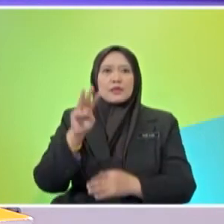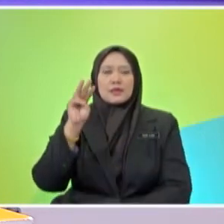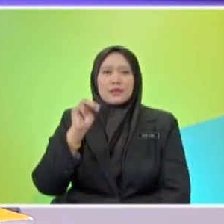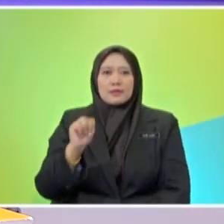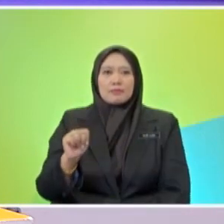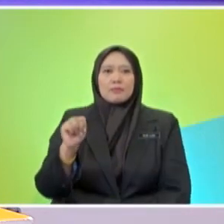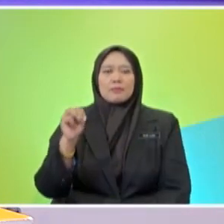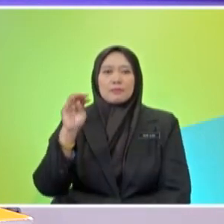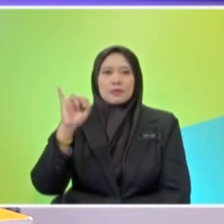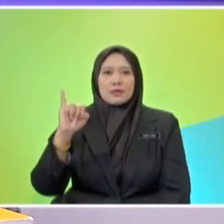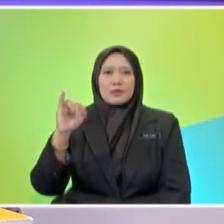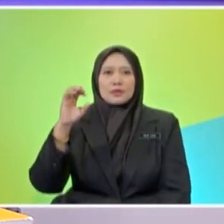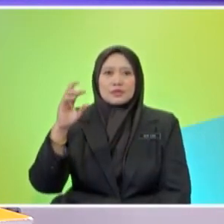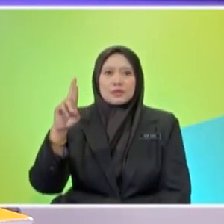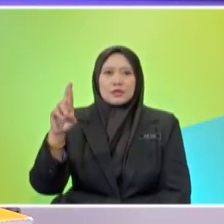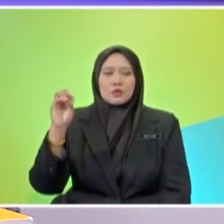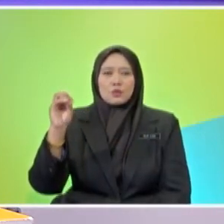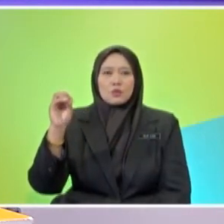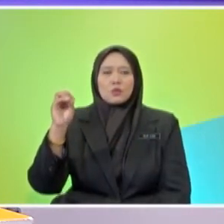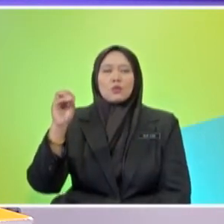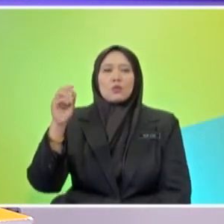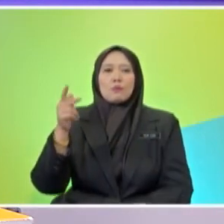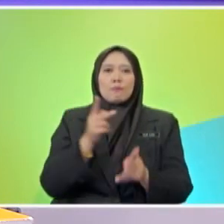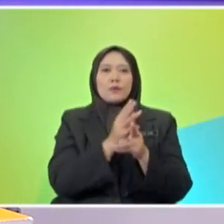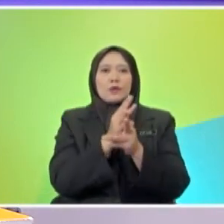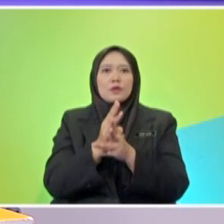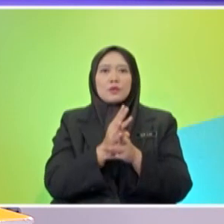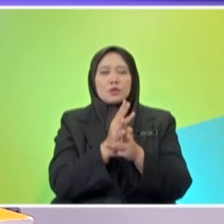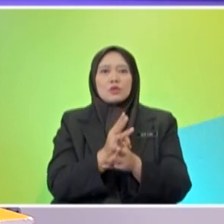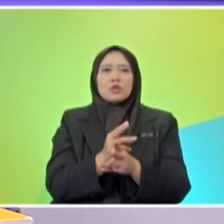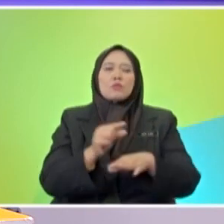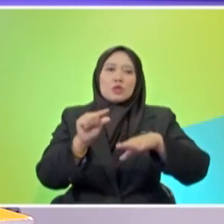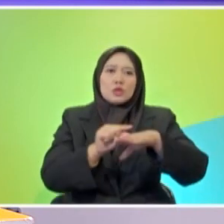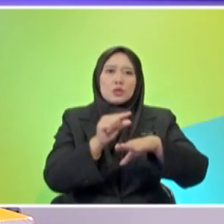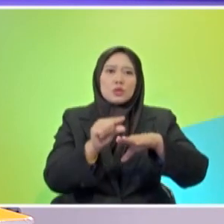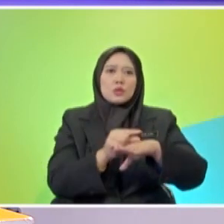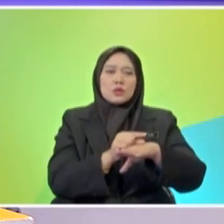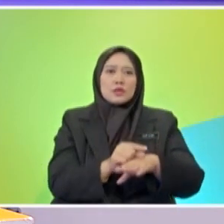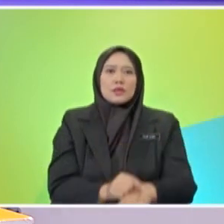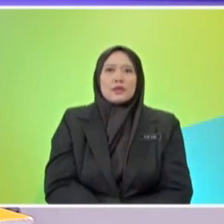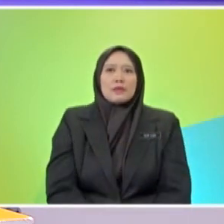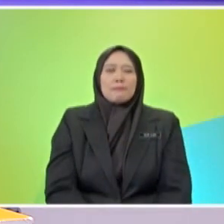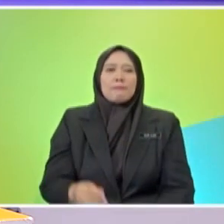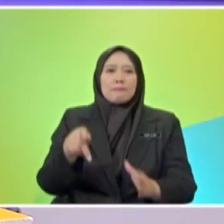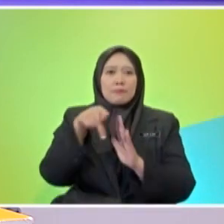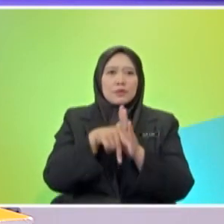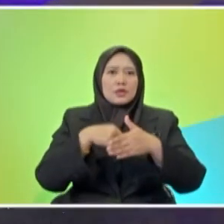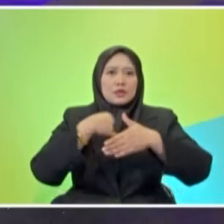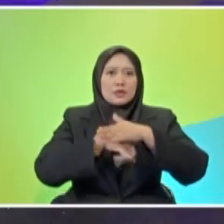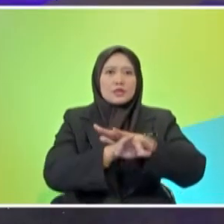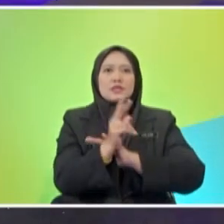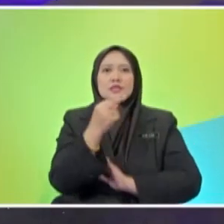pengawal. Baik. Okey, alright. Dan kita akan uji atur cara tersebut menggunakan perisian M block.